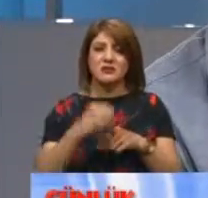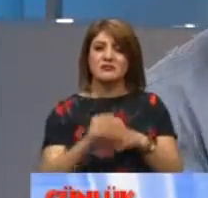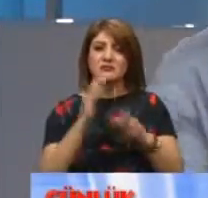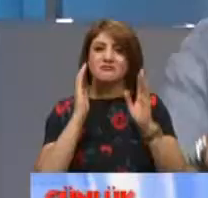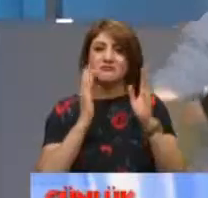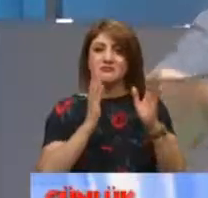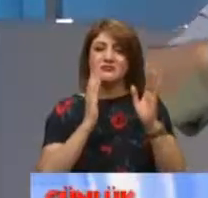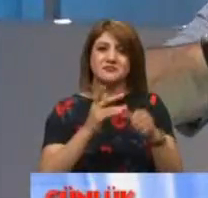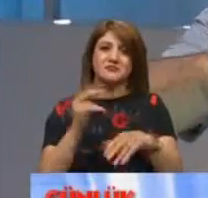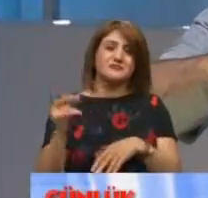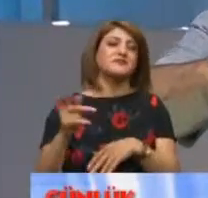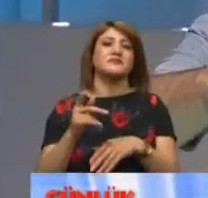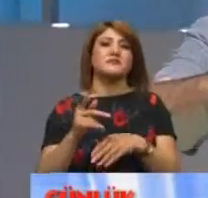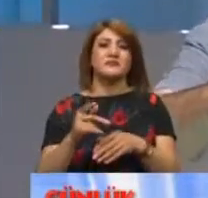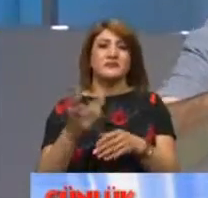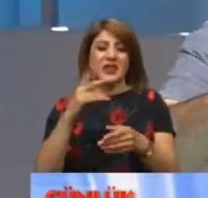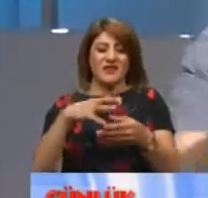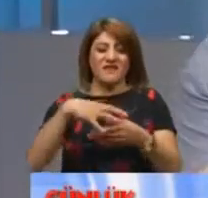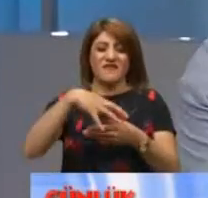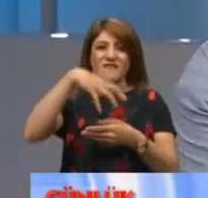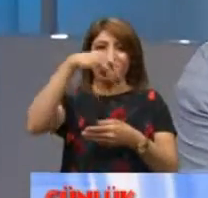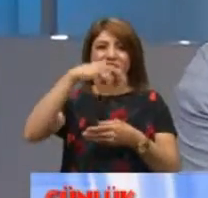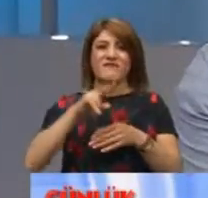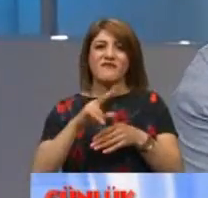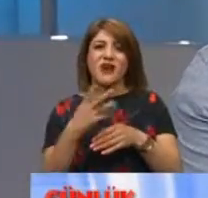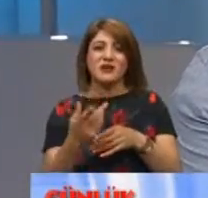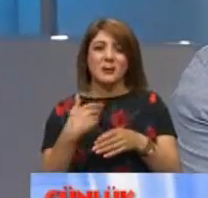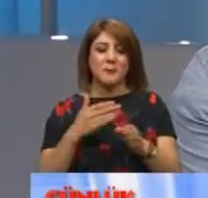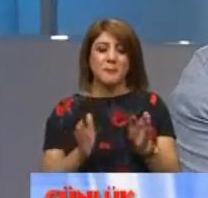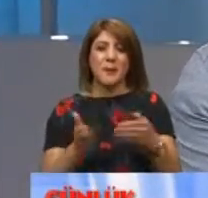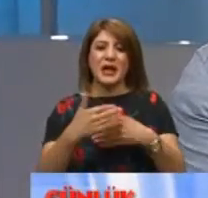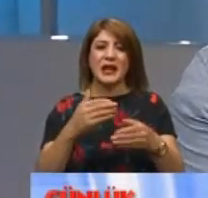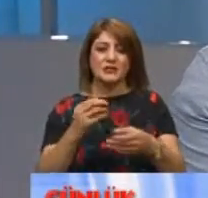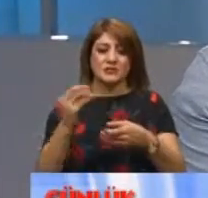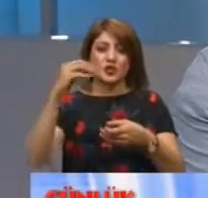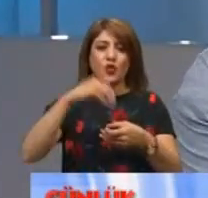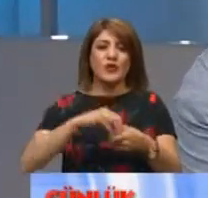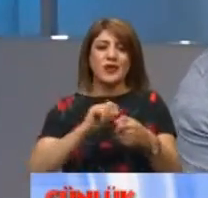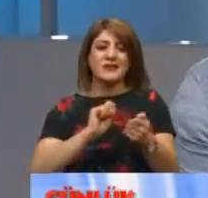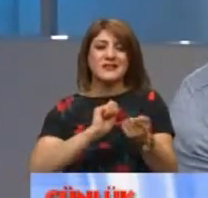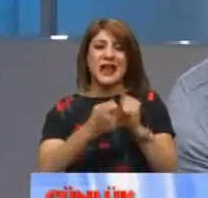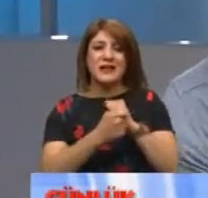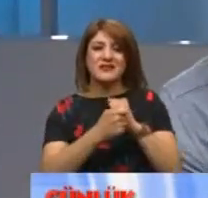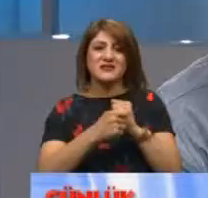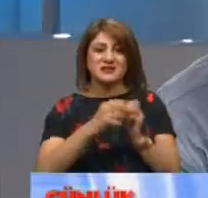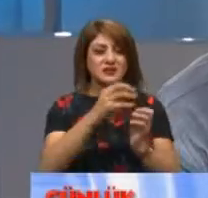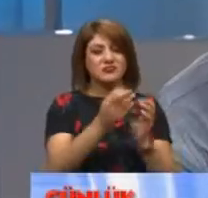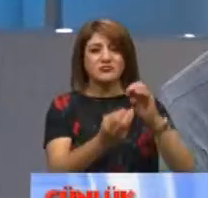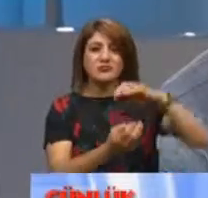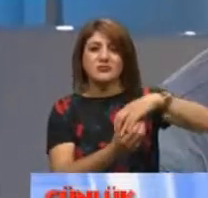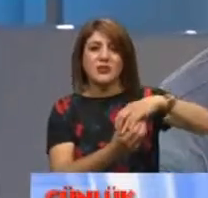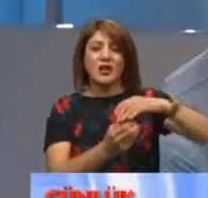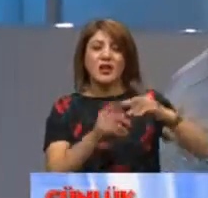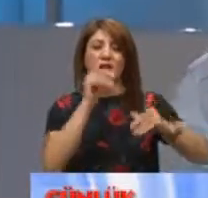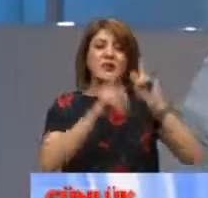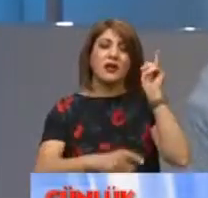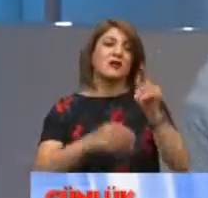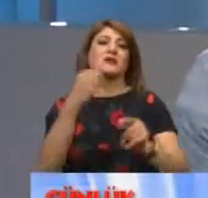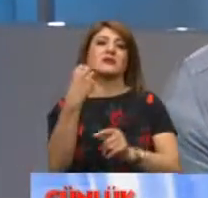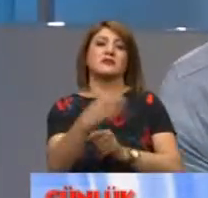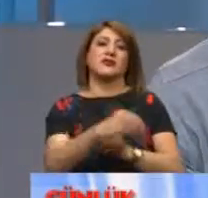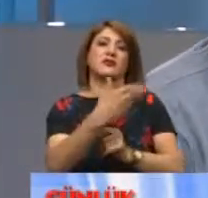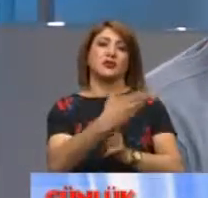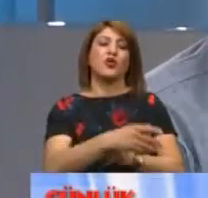bilmiyorsam. Normalde o şöyle kubbe şeklinde durur ya. Aha. Paketlenirken ters konulmuş o. Paketinde ters dönmüş diye internette satıyorlar ve en son